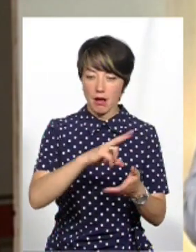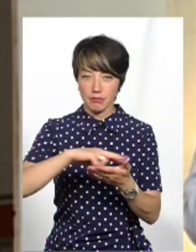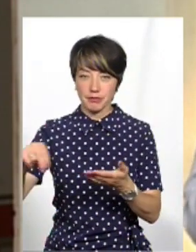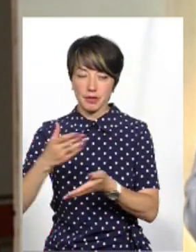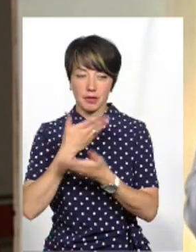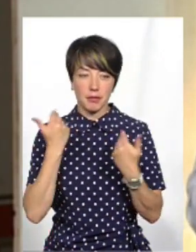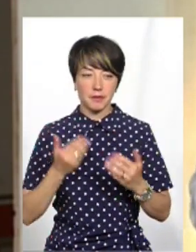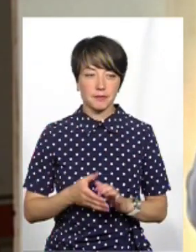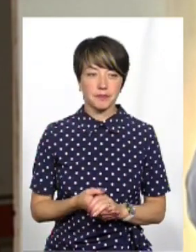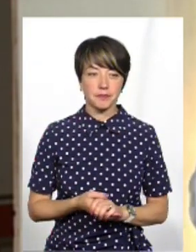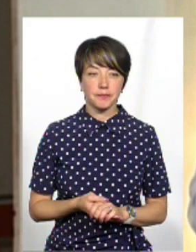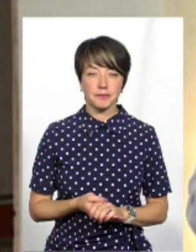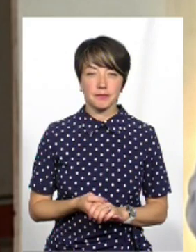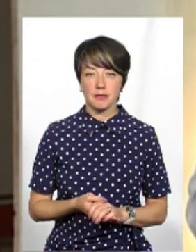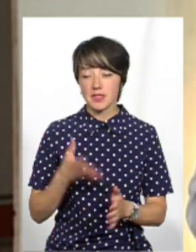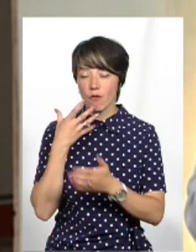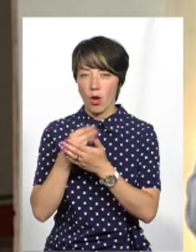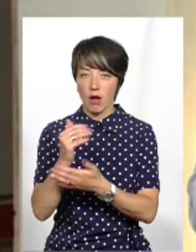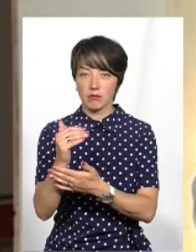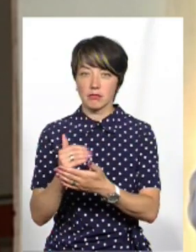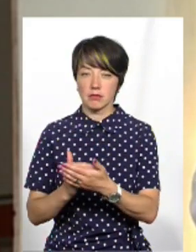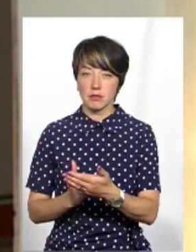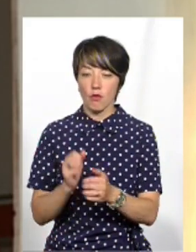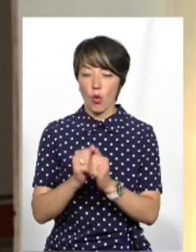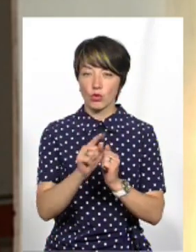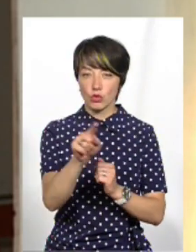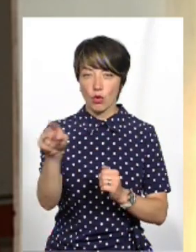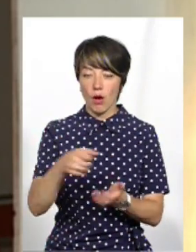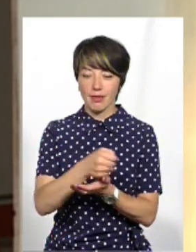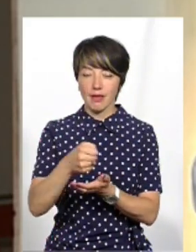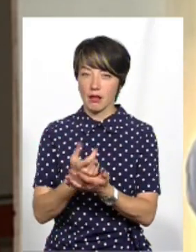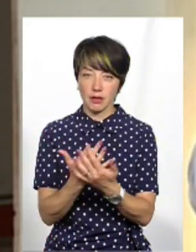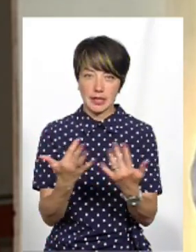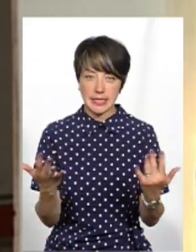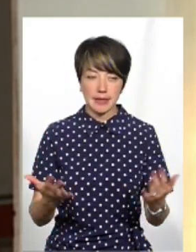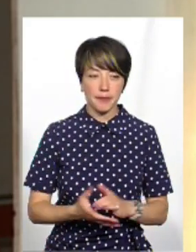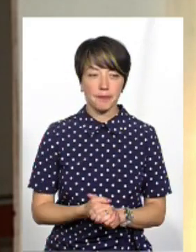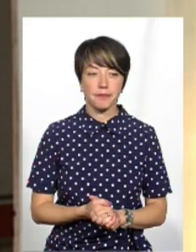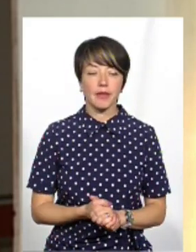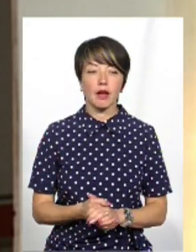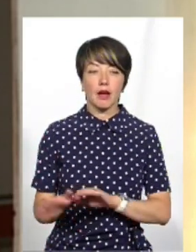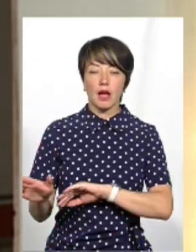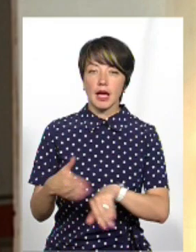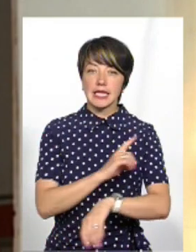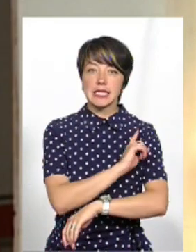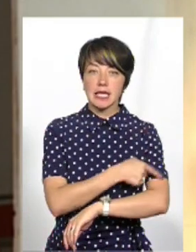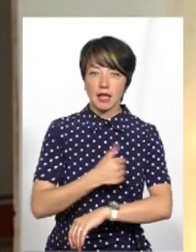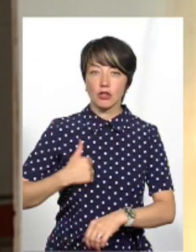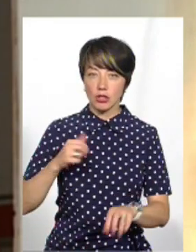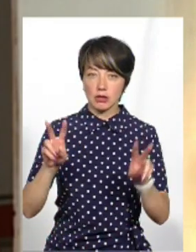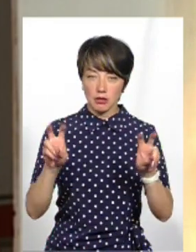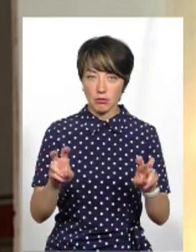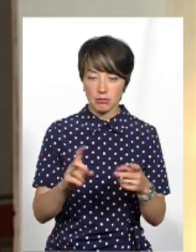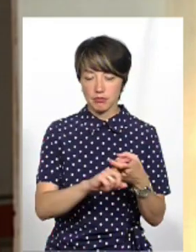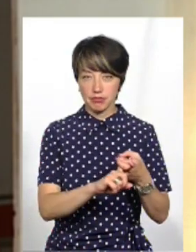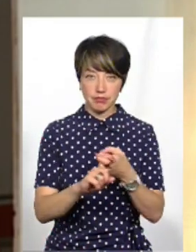копіювали, вставляли. У них програма в кожного кандидата різна. «Сила і честь» теж, вони перегукуються